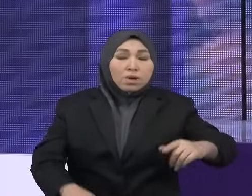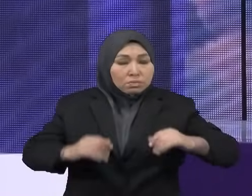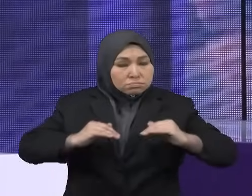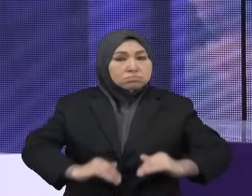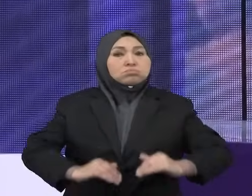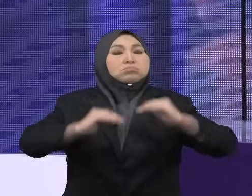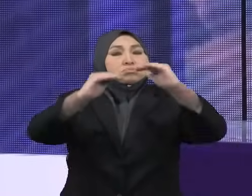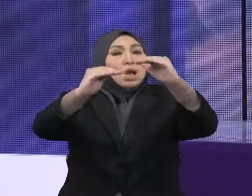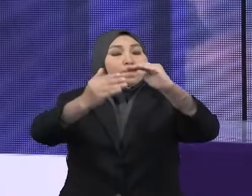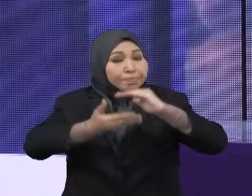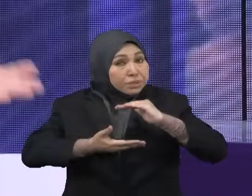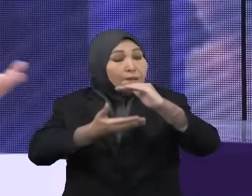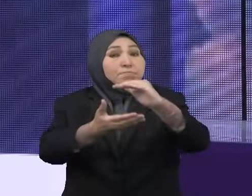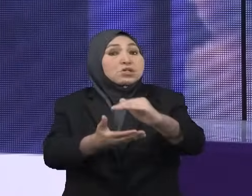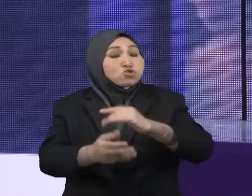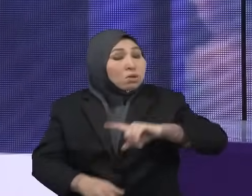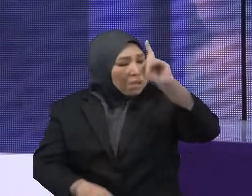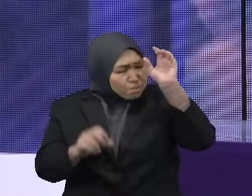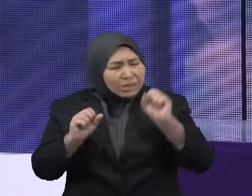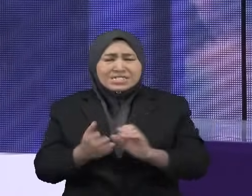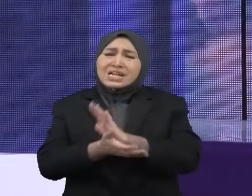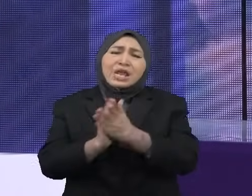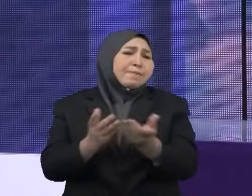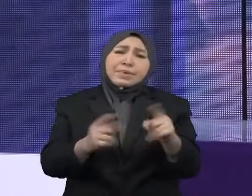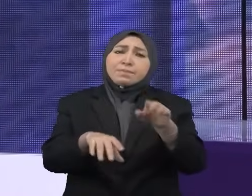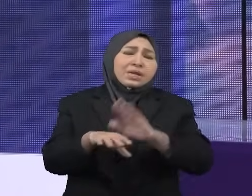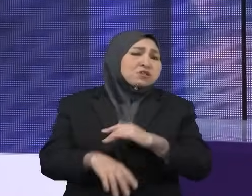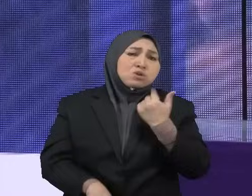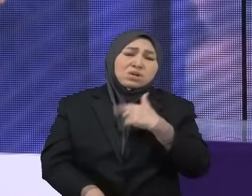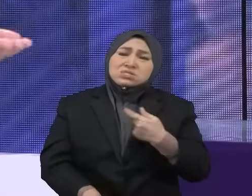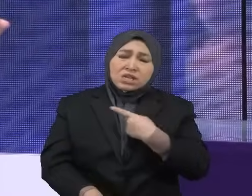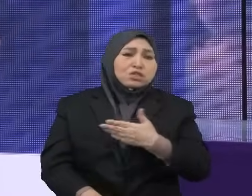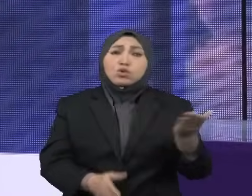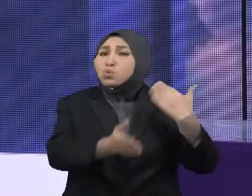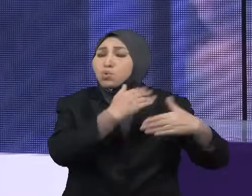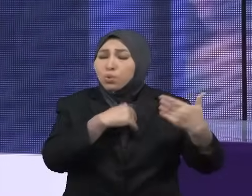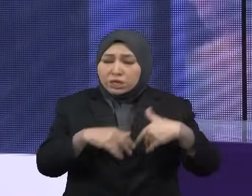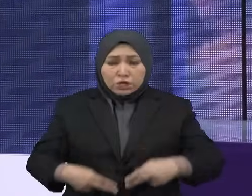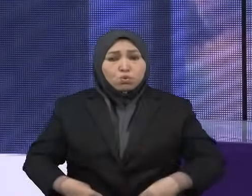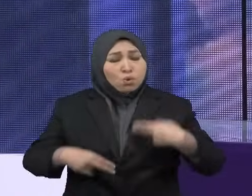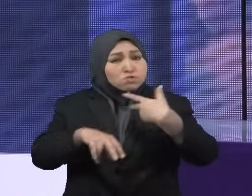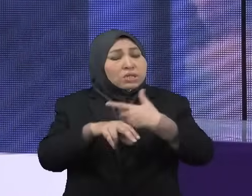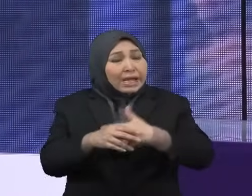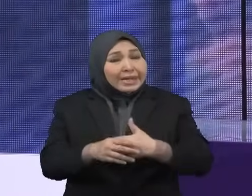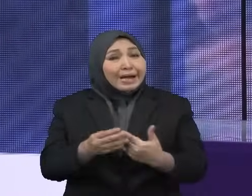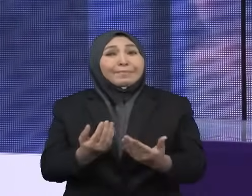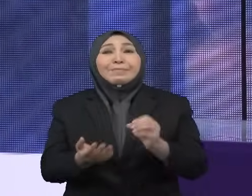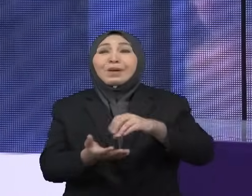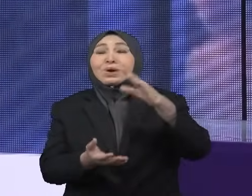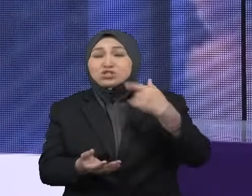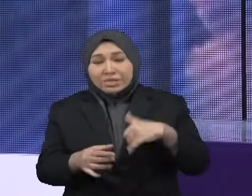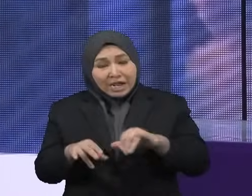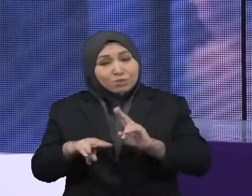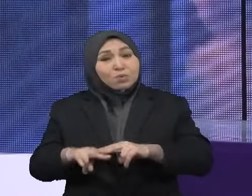memartabatkan mesej Allah. Kerana itu boleh berlaku pada siapa-siapa saja Ustaz. Yang biasalah kita dulu kalau duduk susah, bila dah senang sikit, kita kalau boleh nak